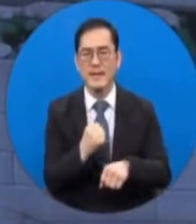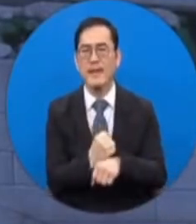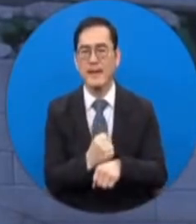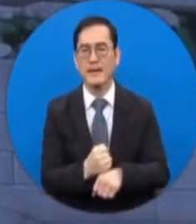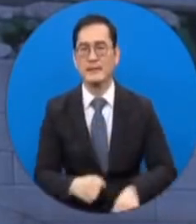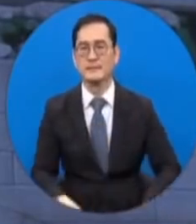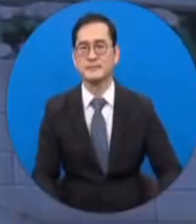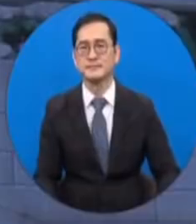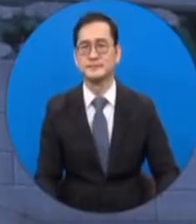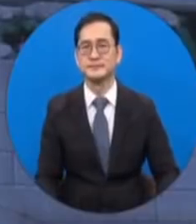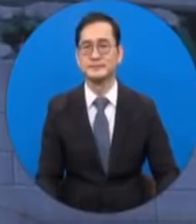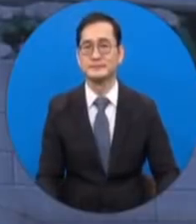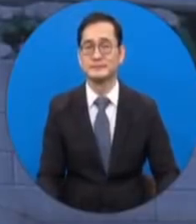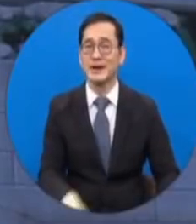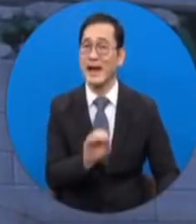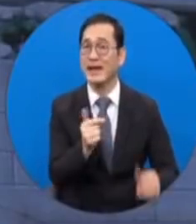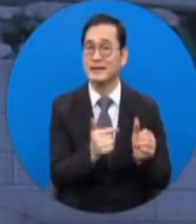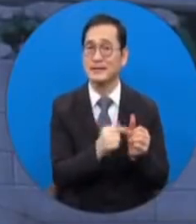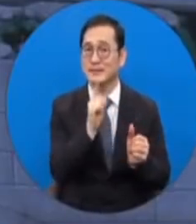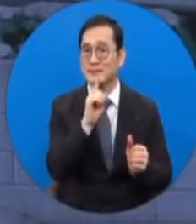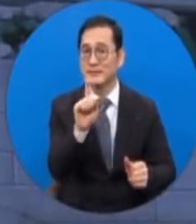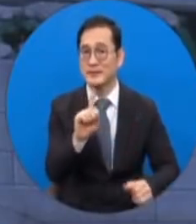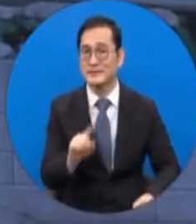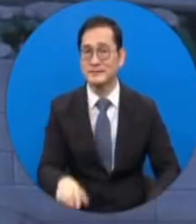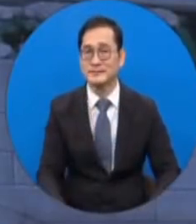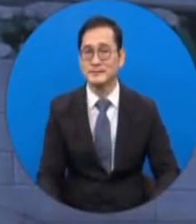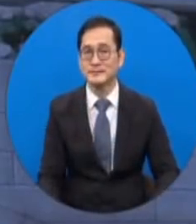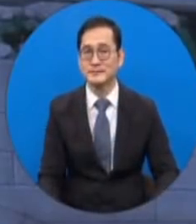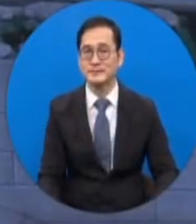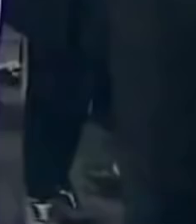안철수 후보 이야기는 어떨까요 안철수 보 이야기 들어보시죠